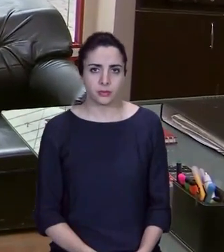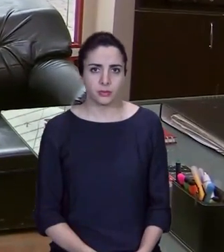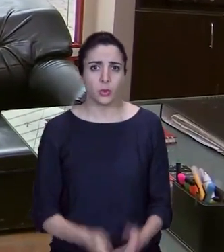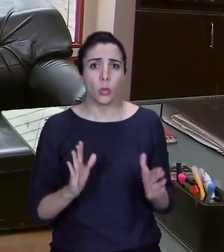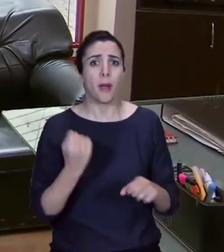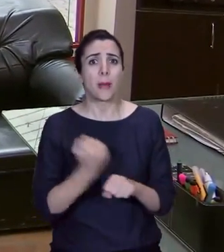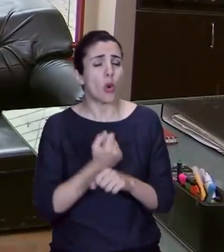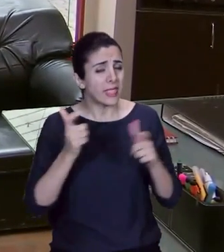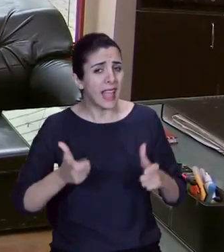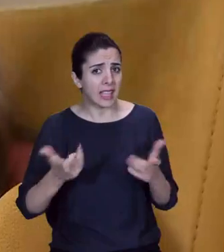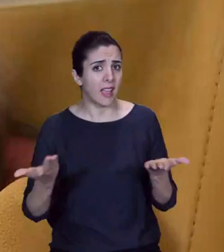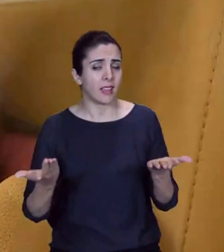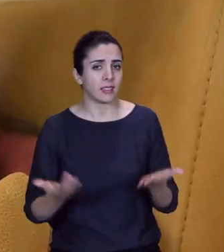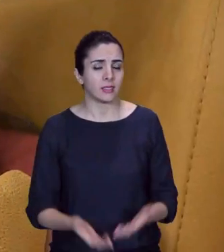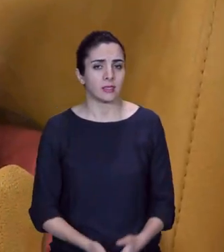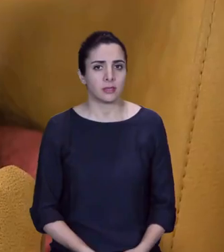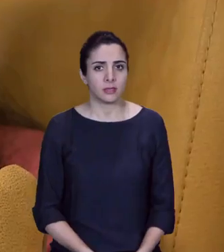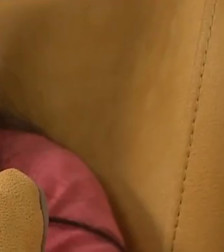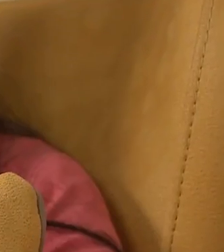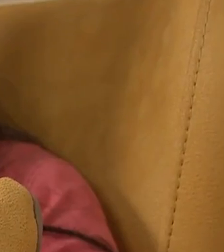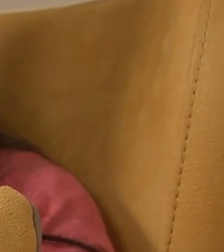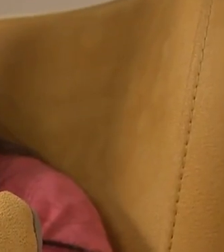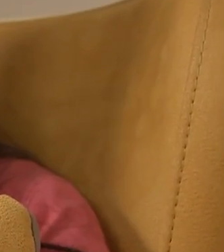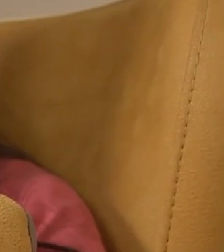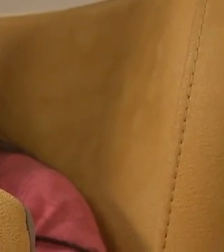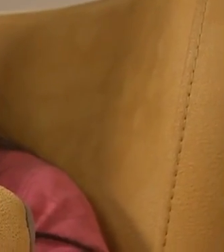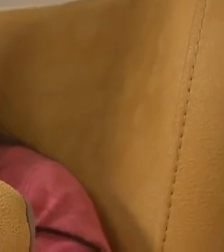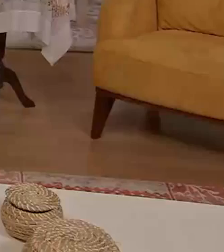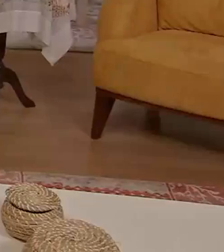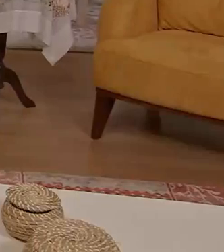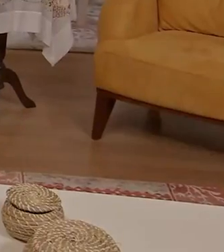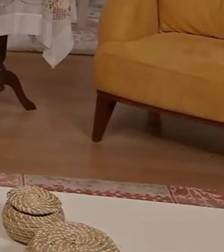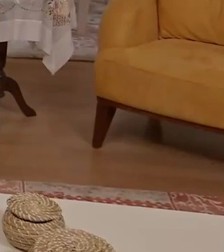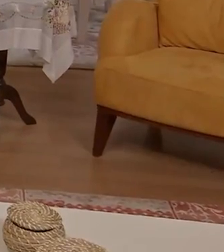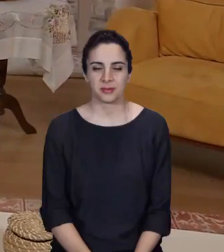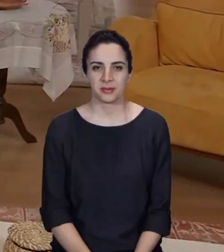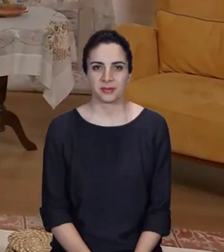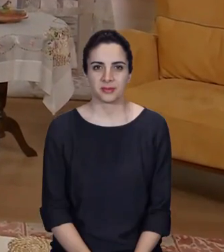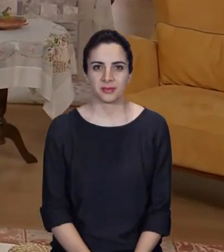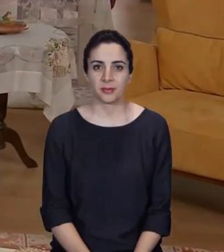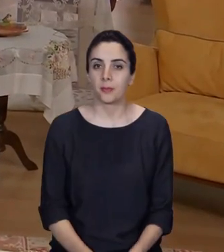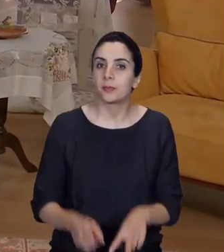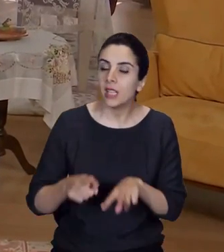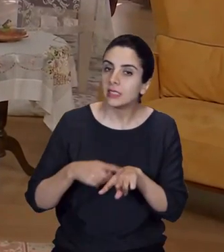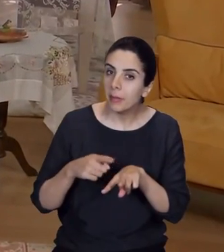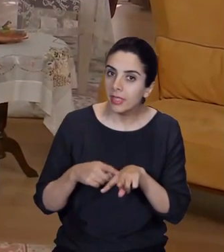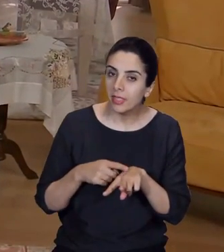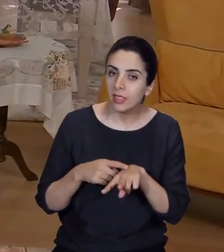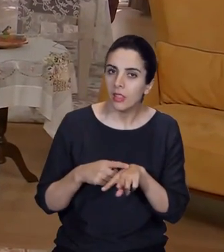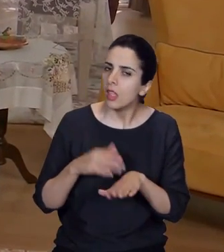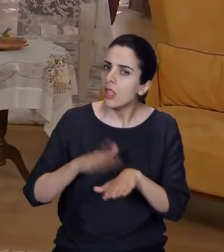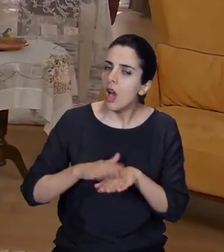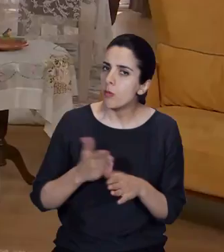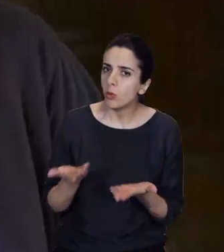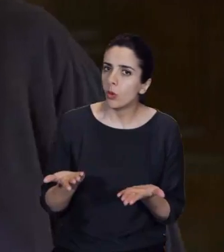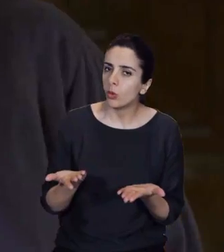Ah beton ya, neredesin? Yasemin sarı berjer koltukta gözleri boşluğa dalmış. Yasemin? Ne